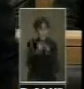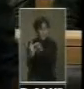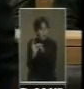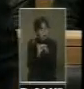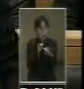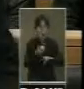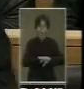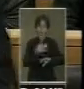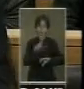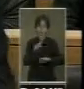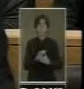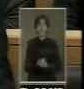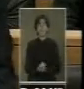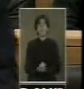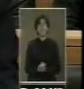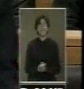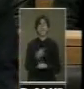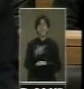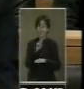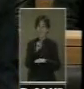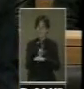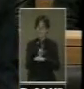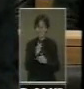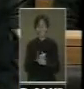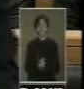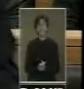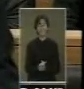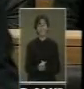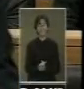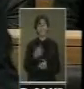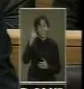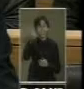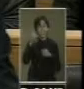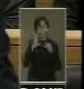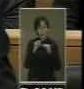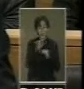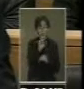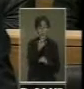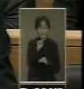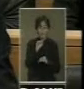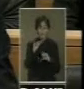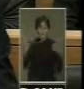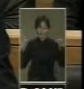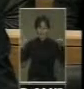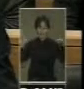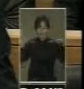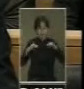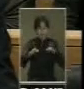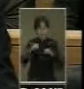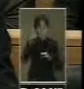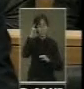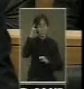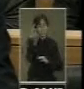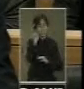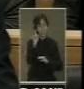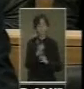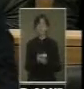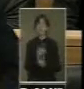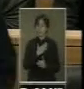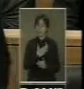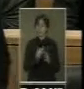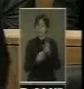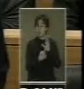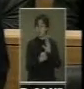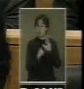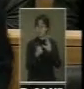ม่มีเวลาพูดท่านประธานครับใครบอกว่าเป็นพิธีกรรมผมว่าไม่ใช่พิธีกรรมครับวันนี้ผมอยากจะ